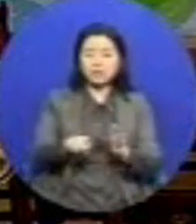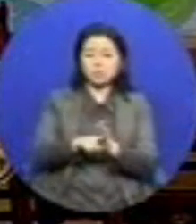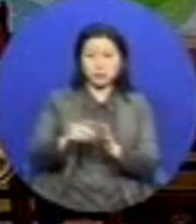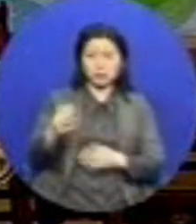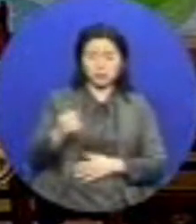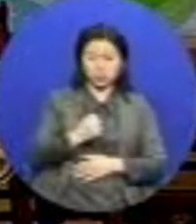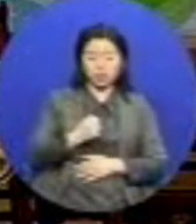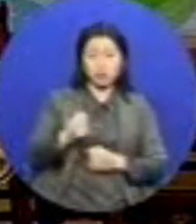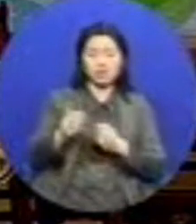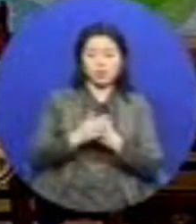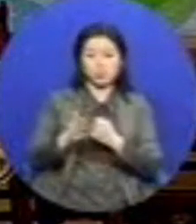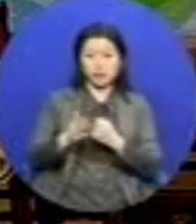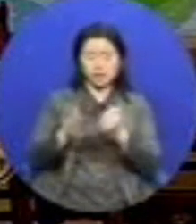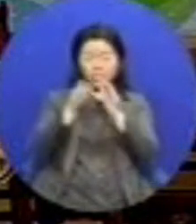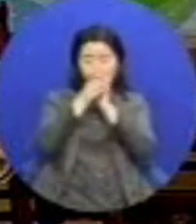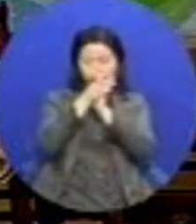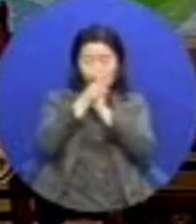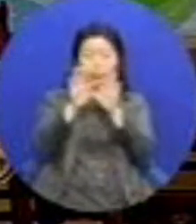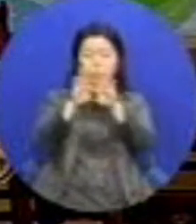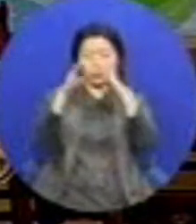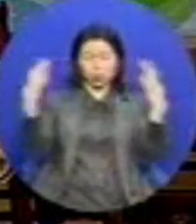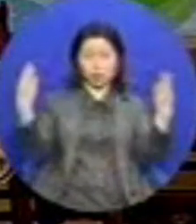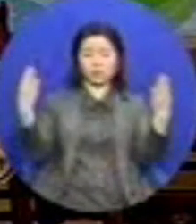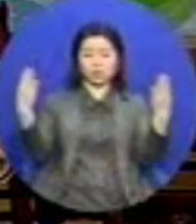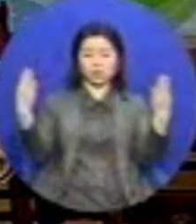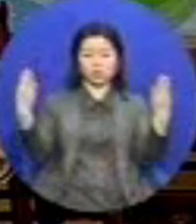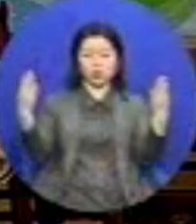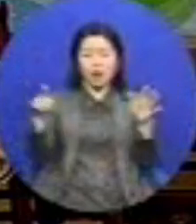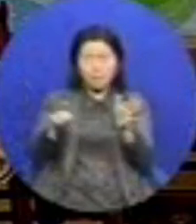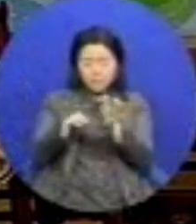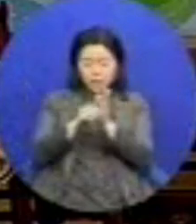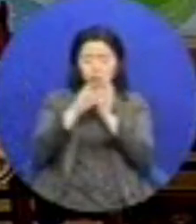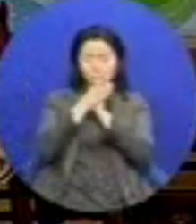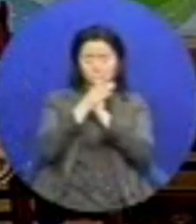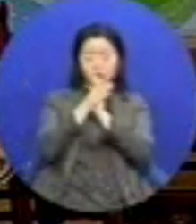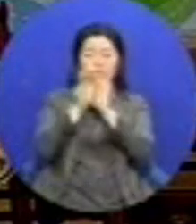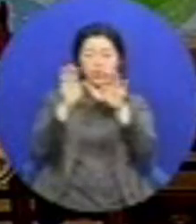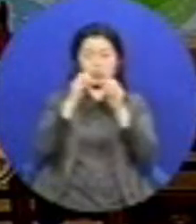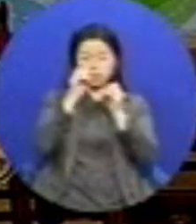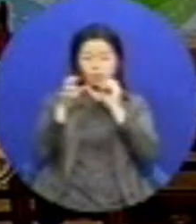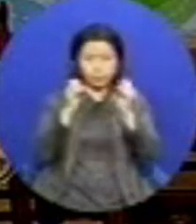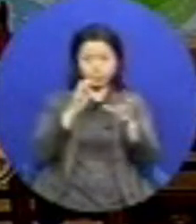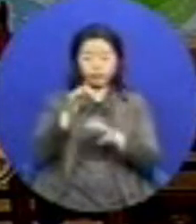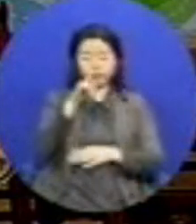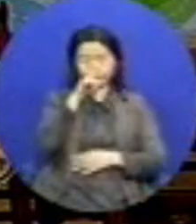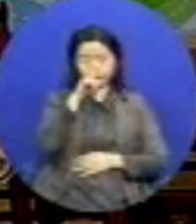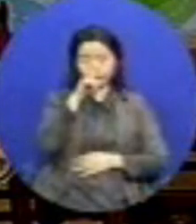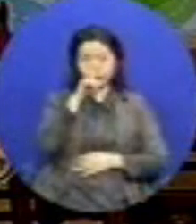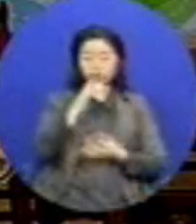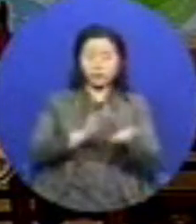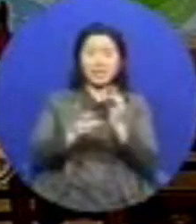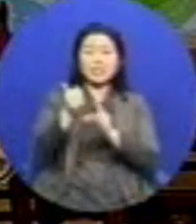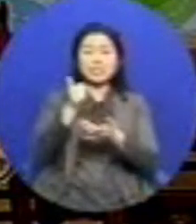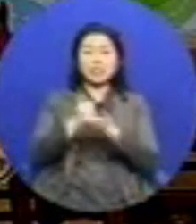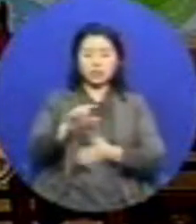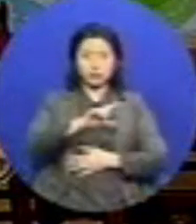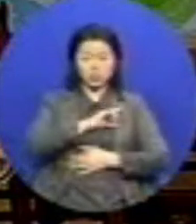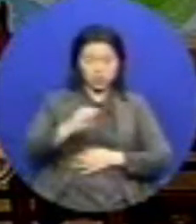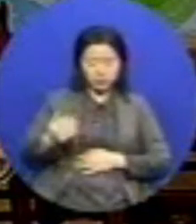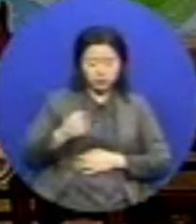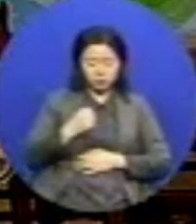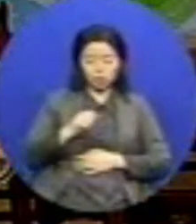테일러 선교사 의 기도 문을 열었어요 믿음의 기도가 나오기 시작했습니다 예수님의 이름으로 무엇을 구하든지 다